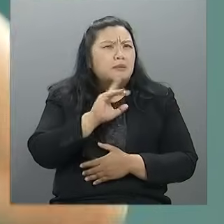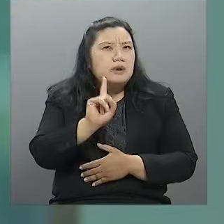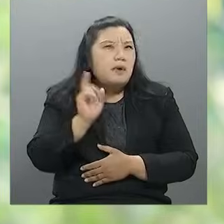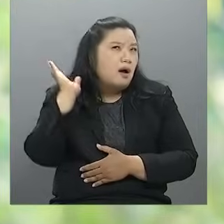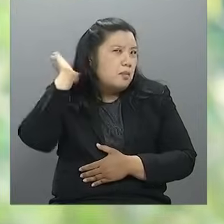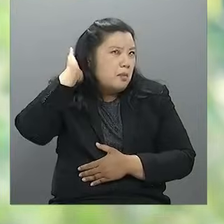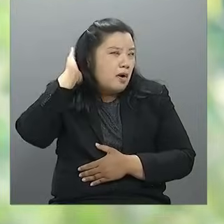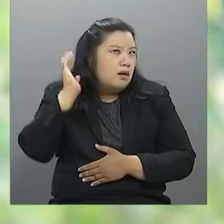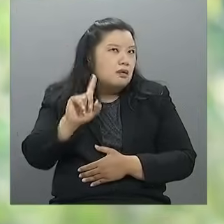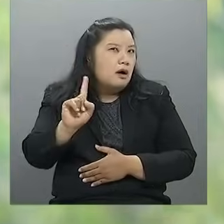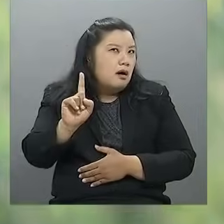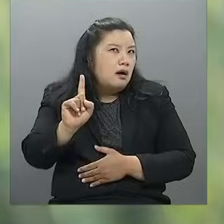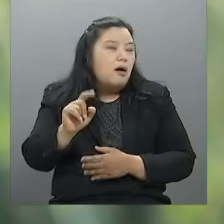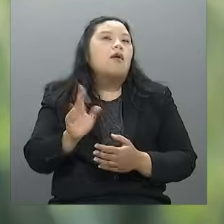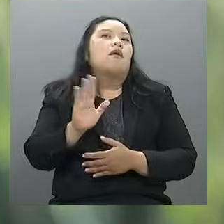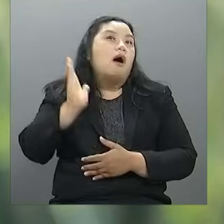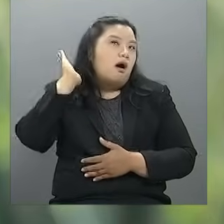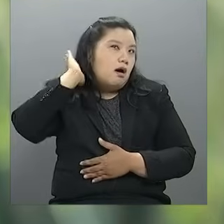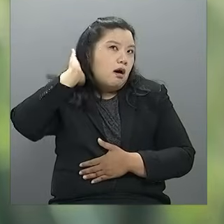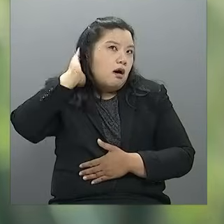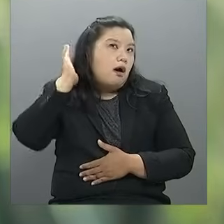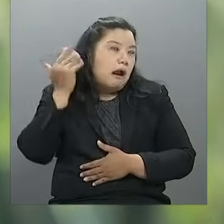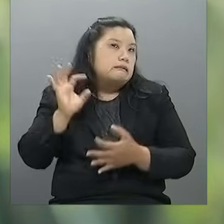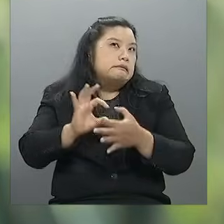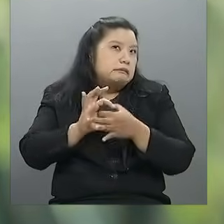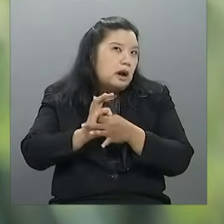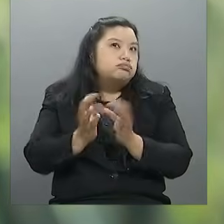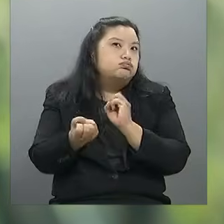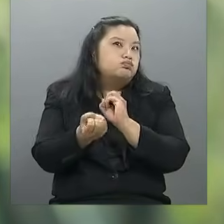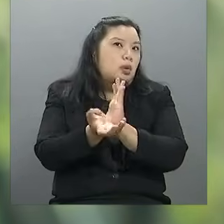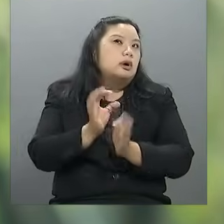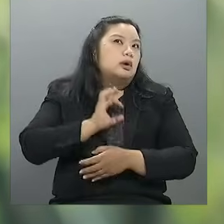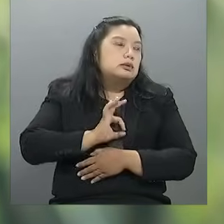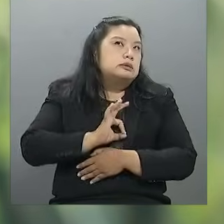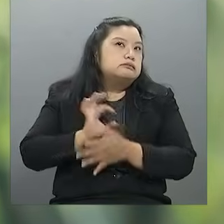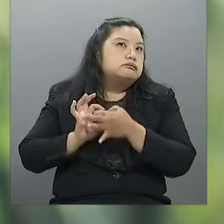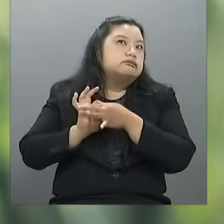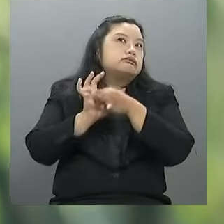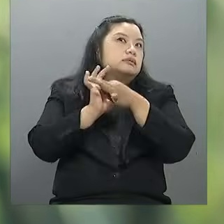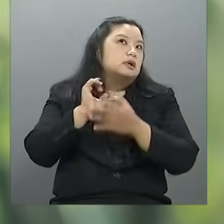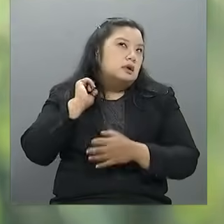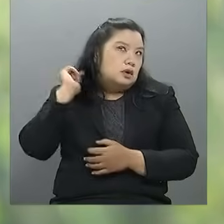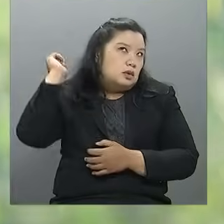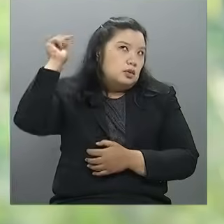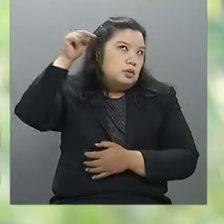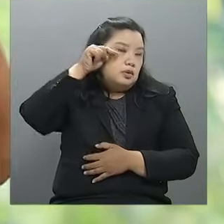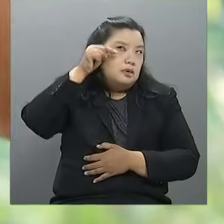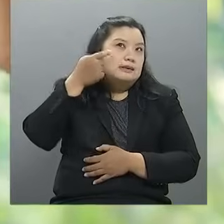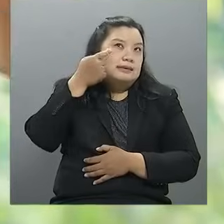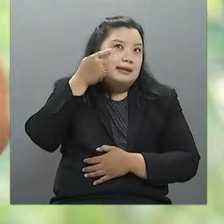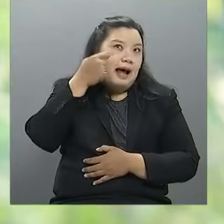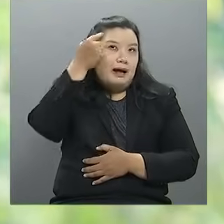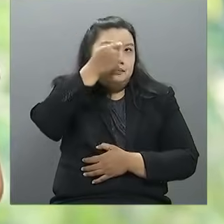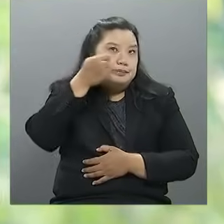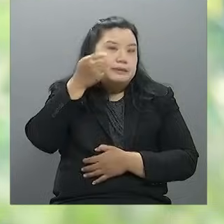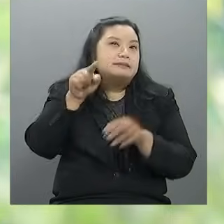พอกลเนื้อ ถูกข้อ มัส่ frameworks by action ไปที่่อ eject God mumแ่แนไยเราจะมอย großerการก